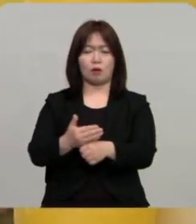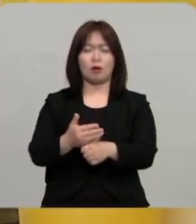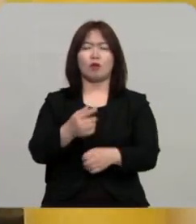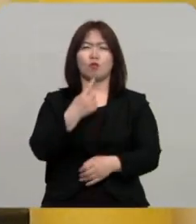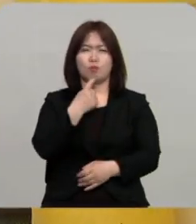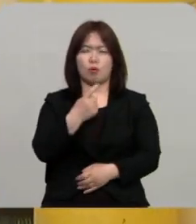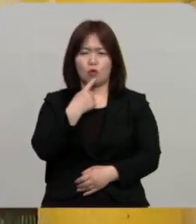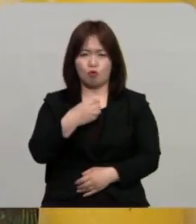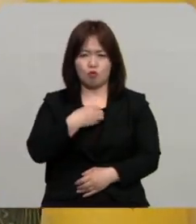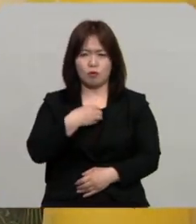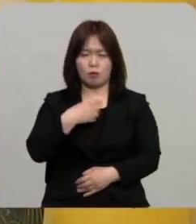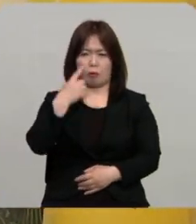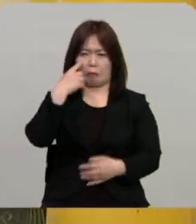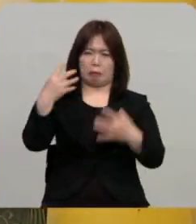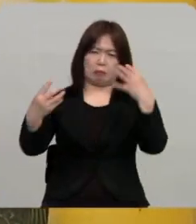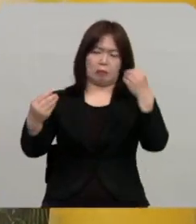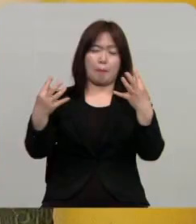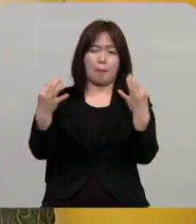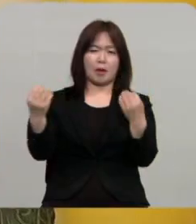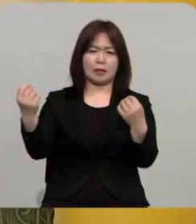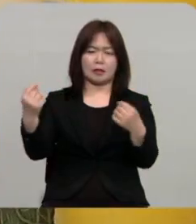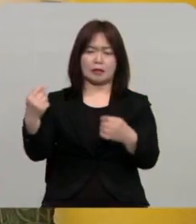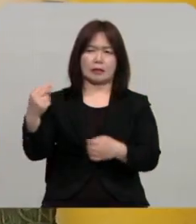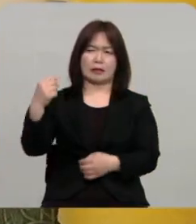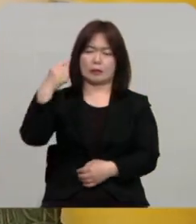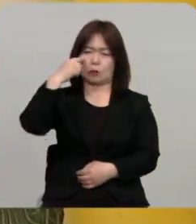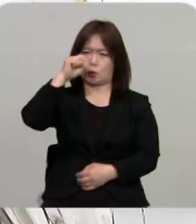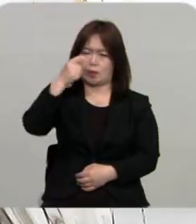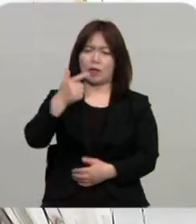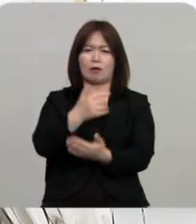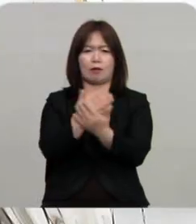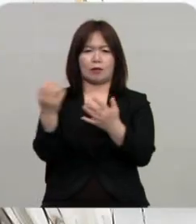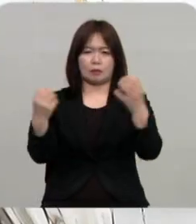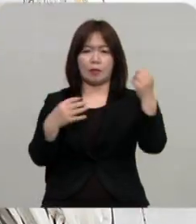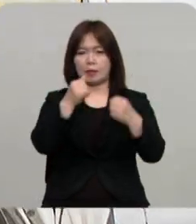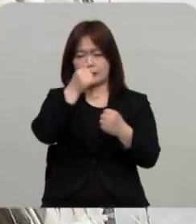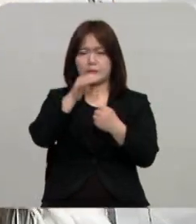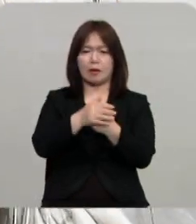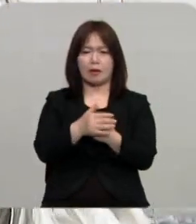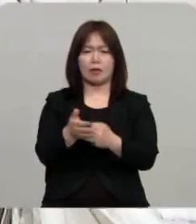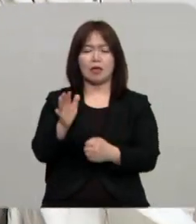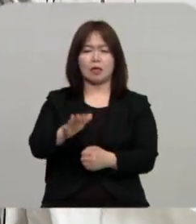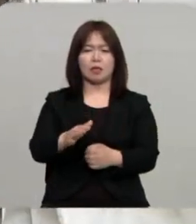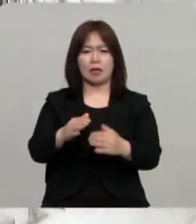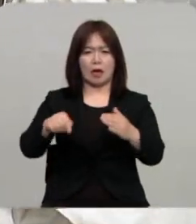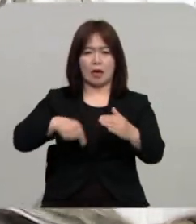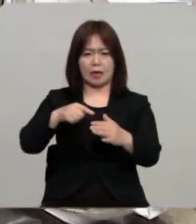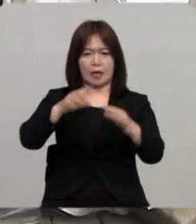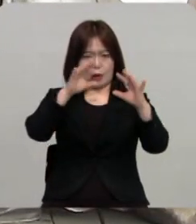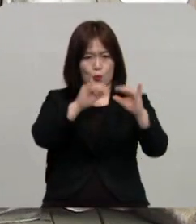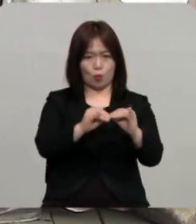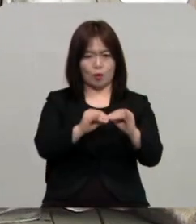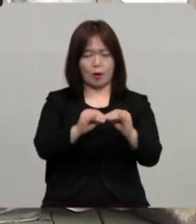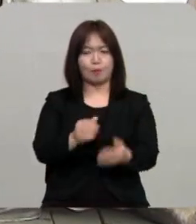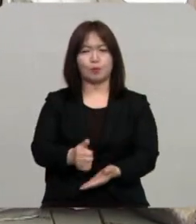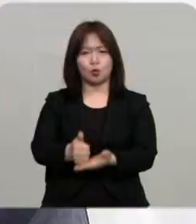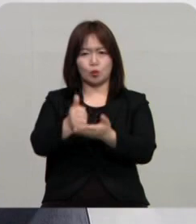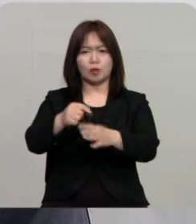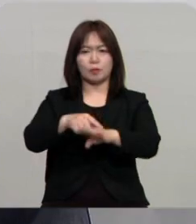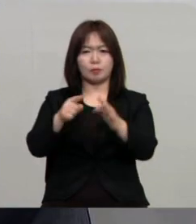위기와 날선 눈총을 견디며 지켜낸 분향소 곳곳엔 작지만 고든 공감과 존중이 녹아